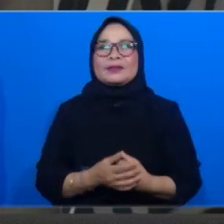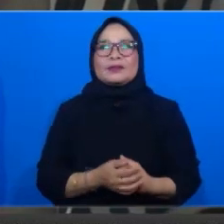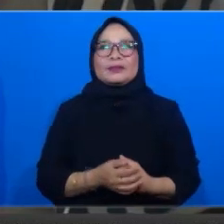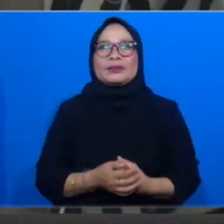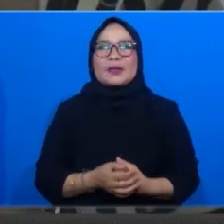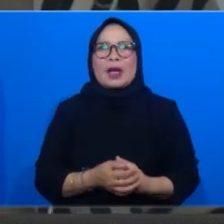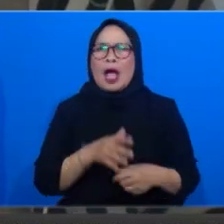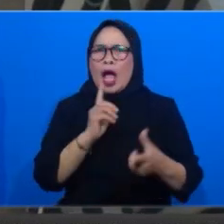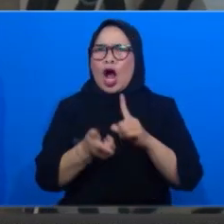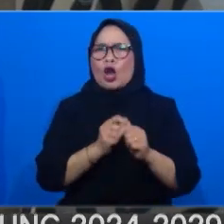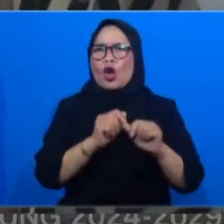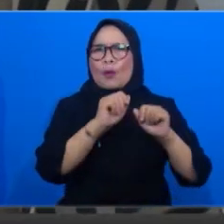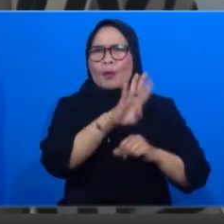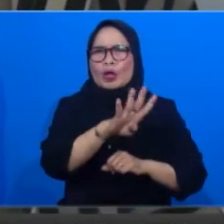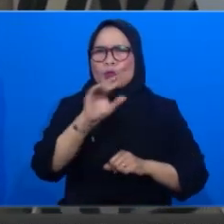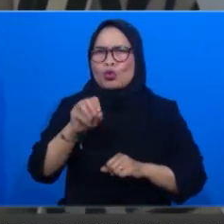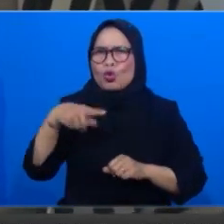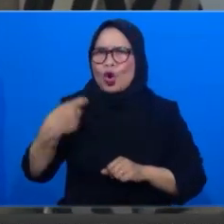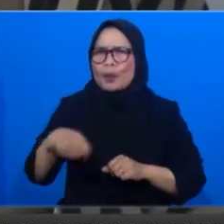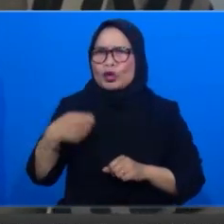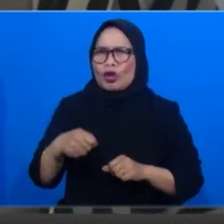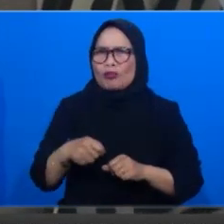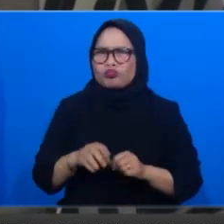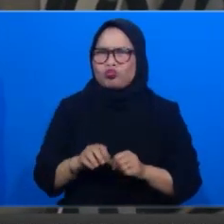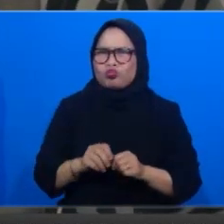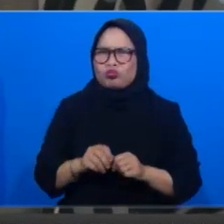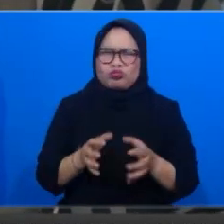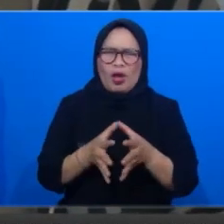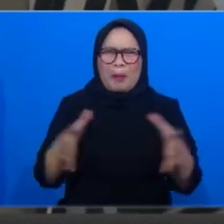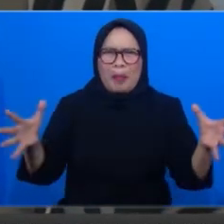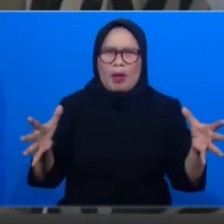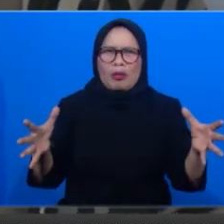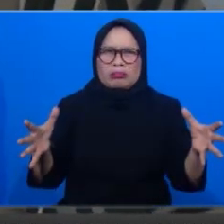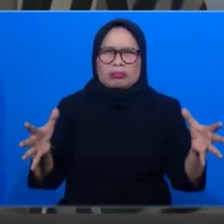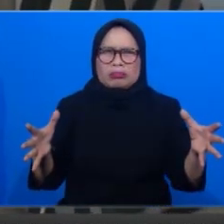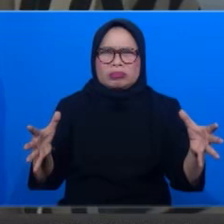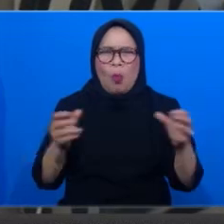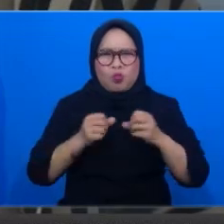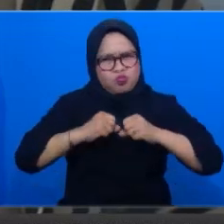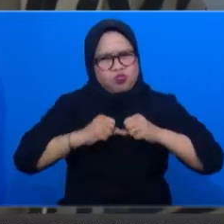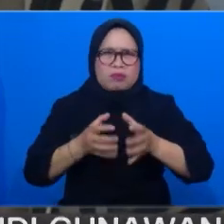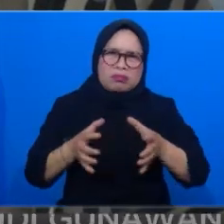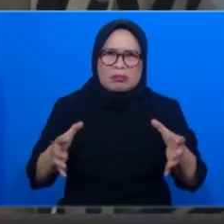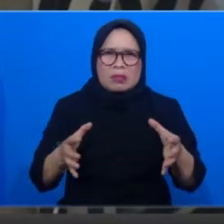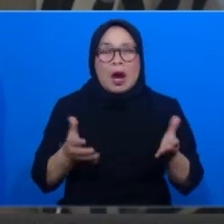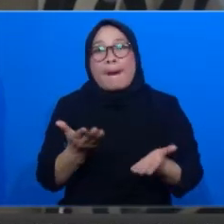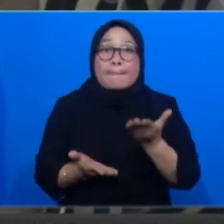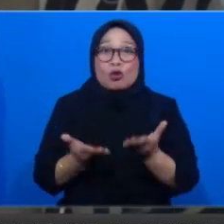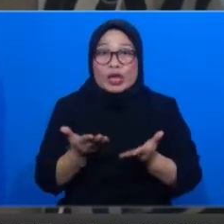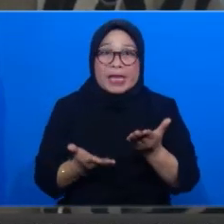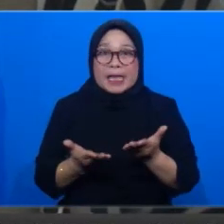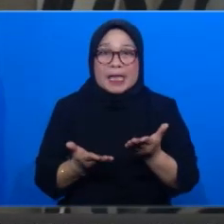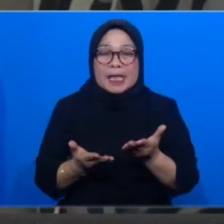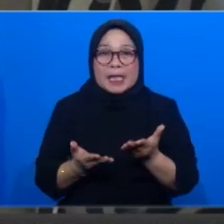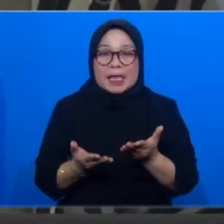Kayaknya kalau 40 kementerian itu terlalu lebar ya, terlalu gendut gitu. Jadi kemungkinan akan ada apa